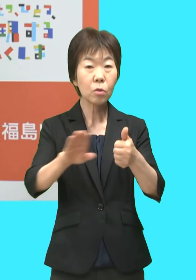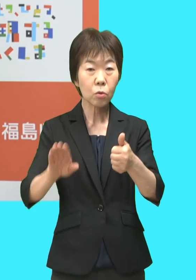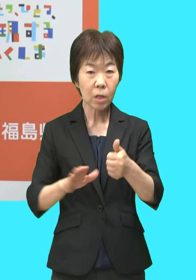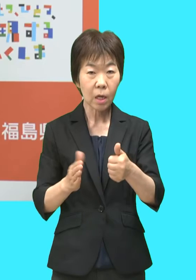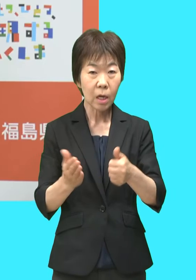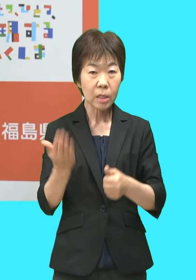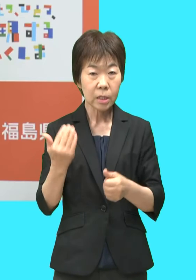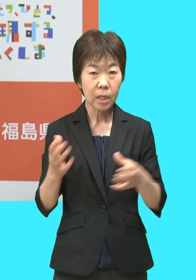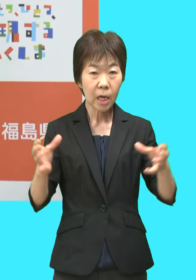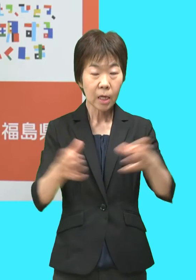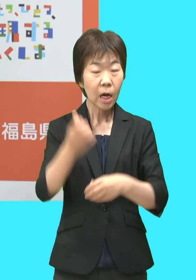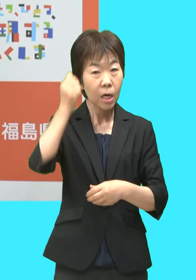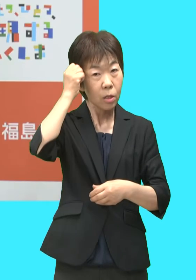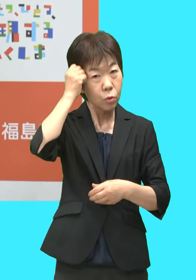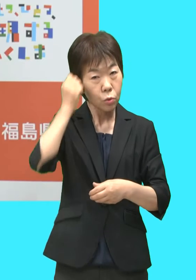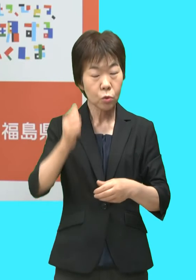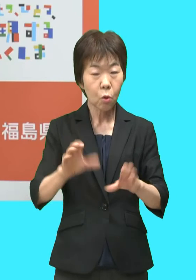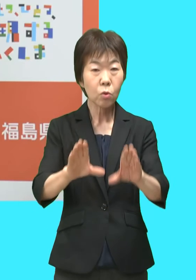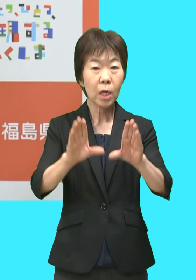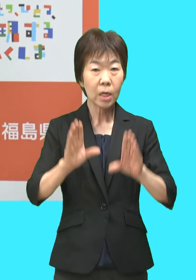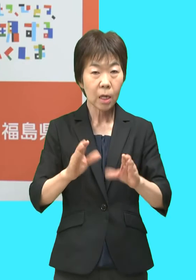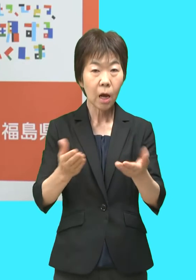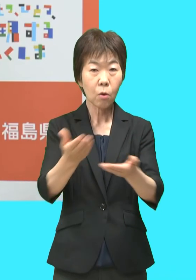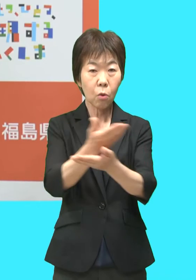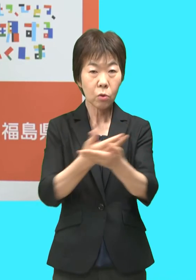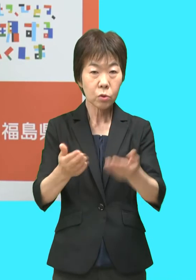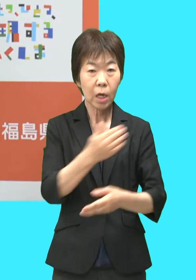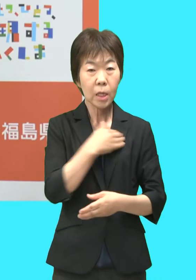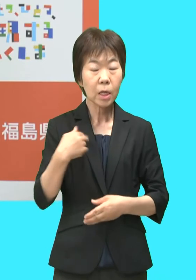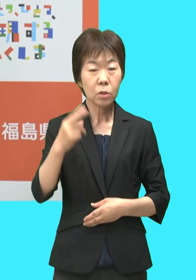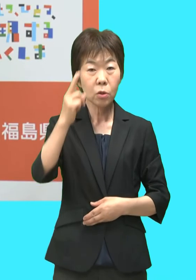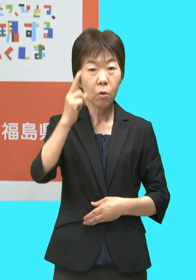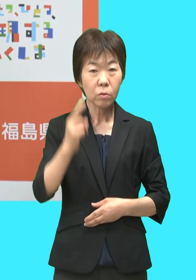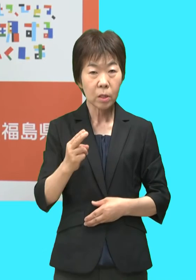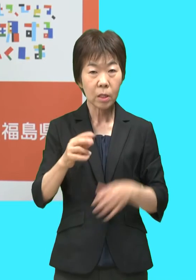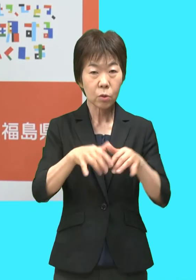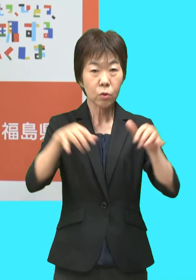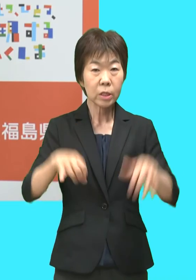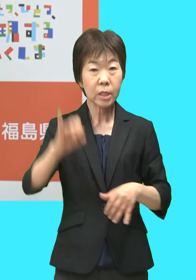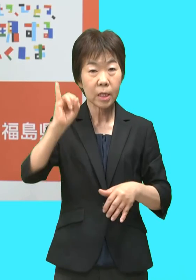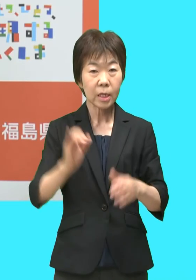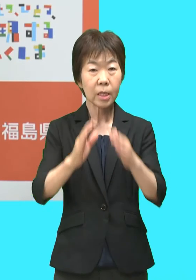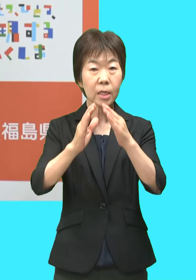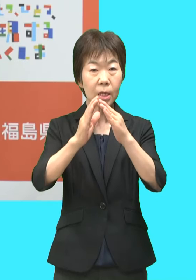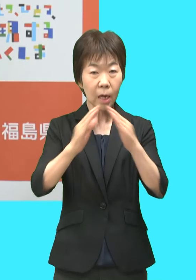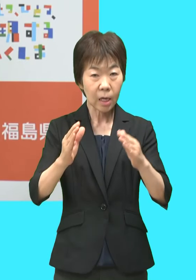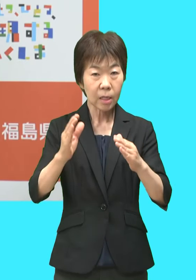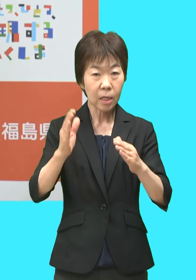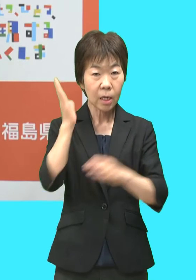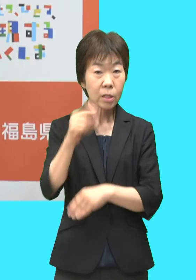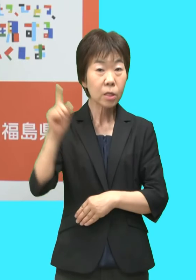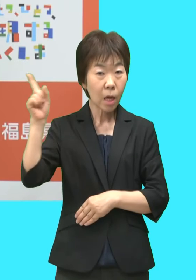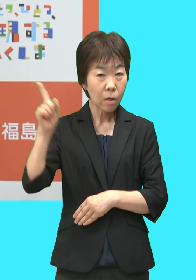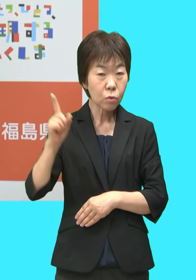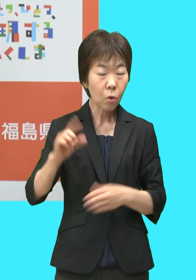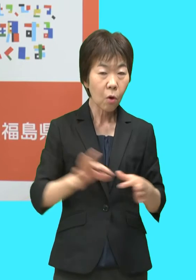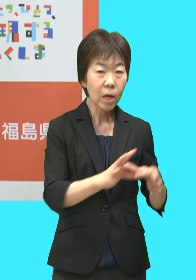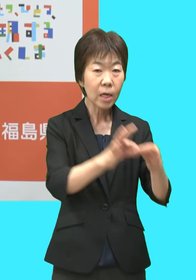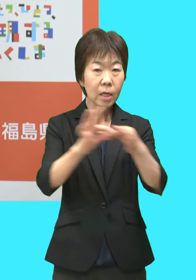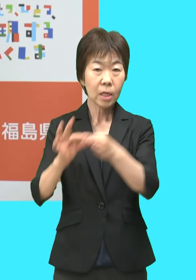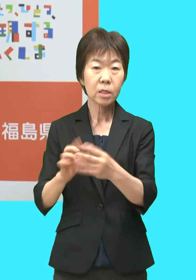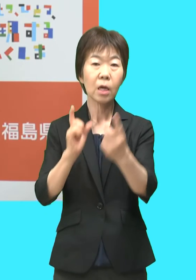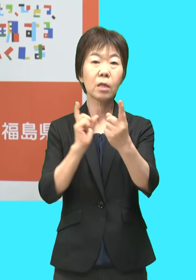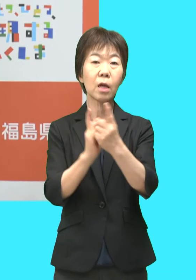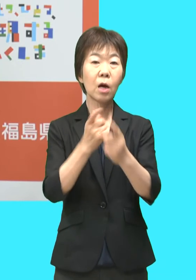前合宿の受け入れや交流ができるよう、組織委員会や 政府と連携をして対応していきた